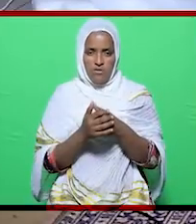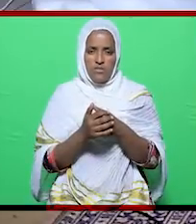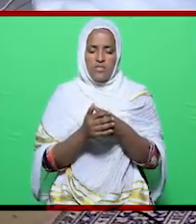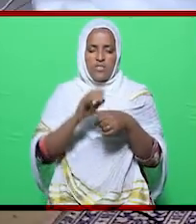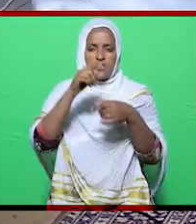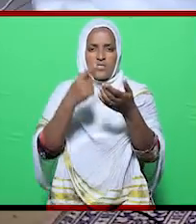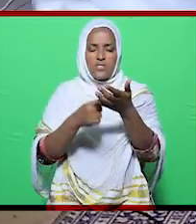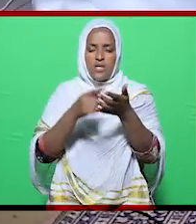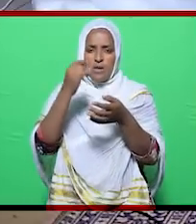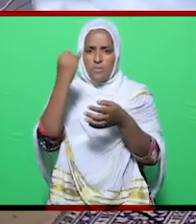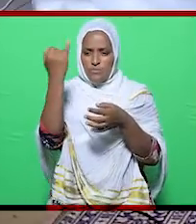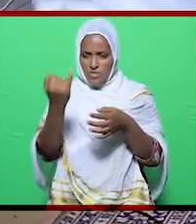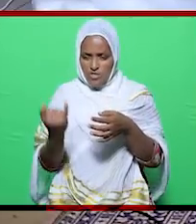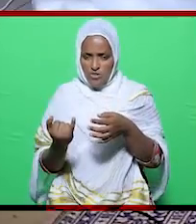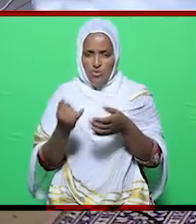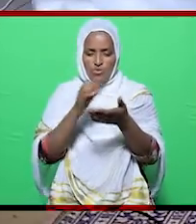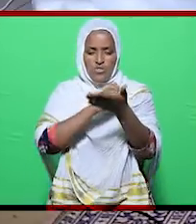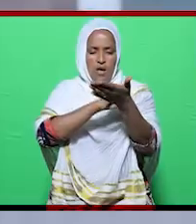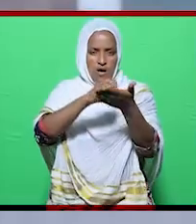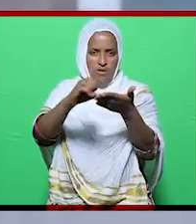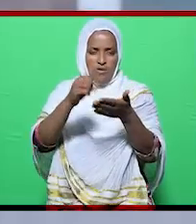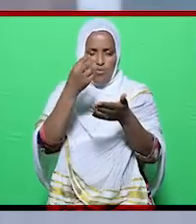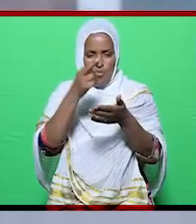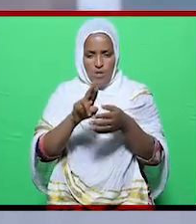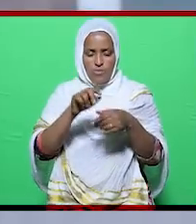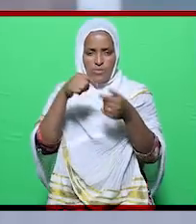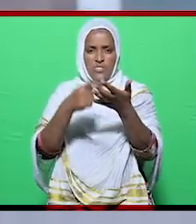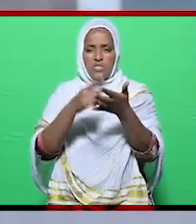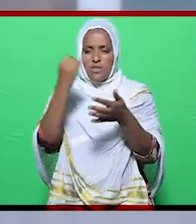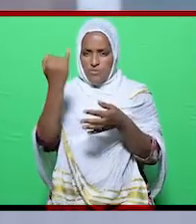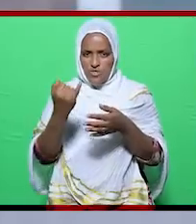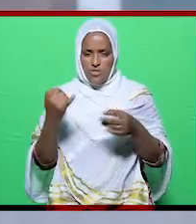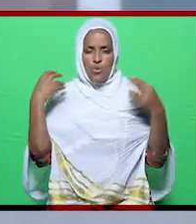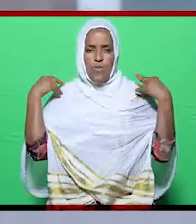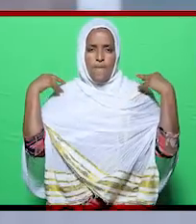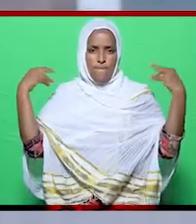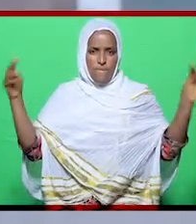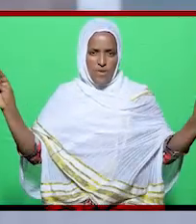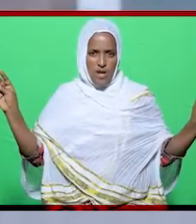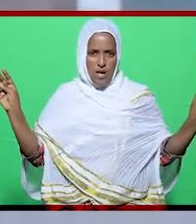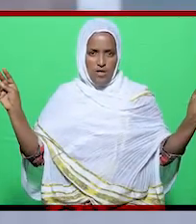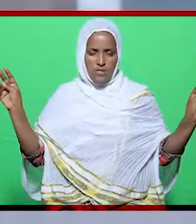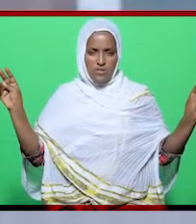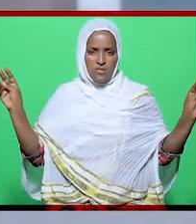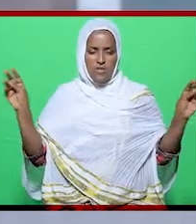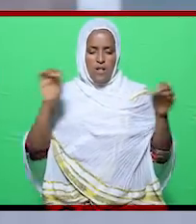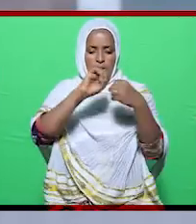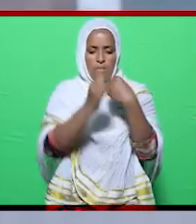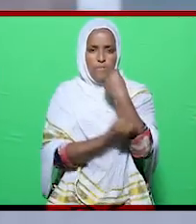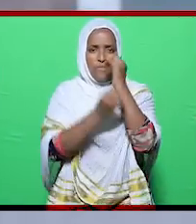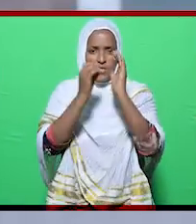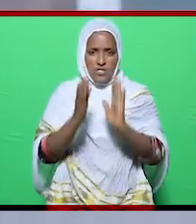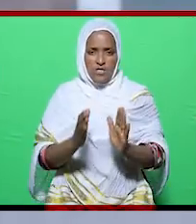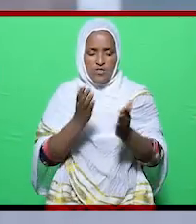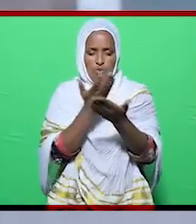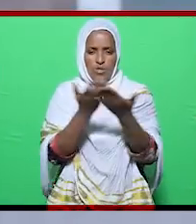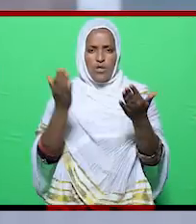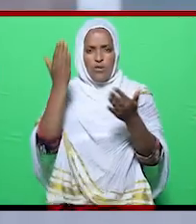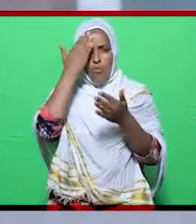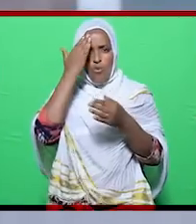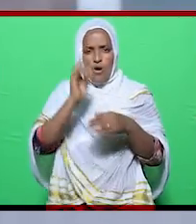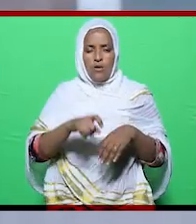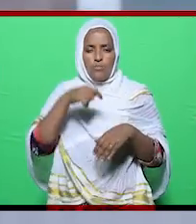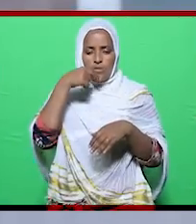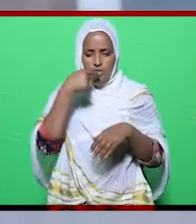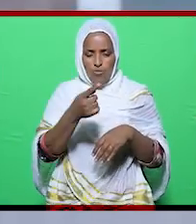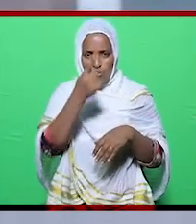ሰዓሊ ስለሚስለው ጻድቅ ወይም ስለሚስለው መልአክ መሰረታዊ የሆነ ነገር